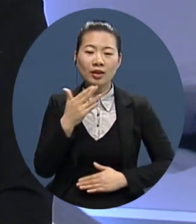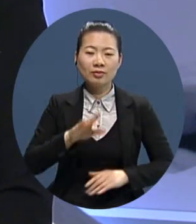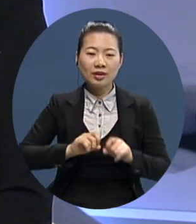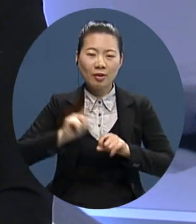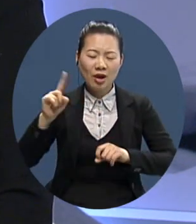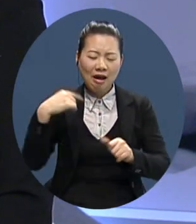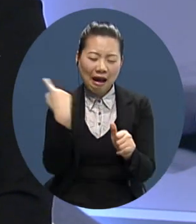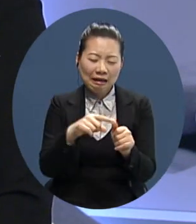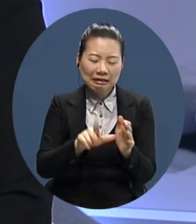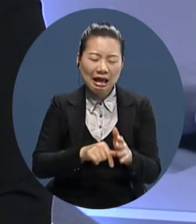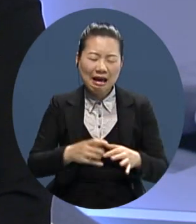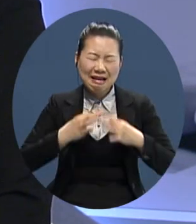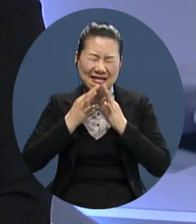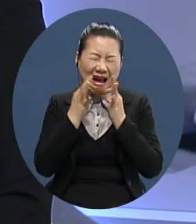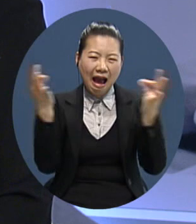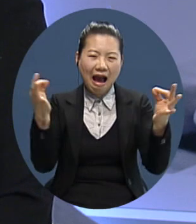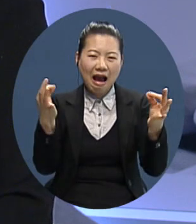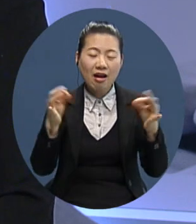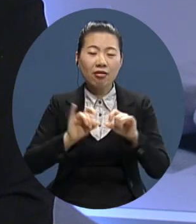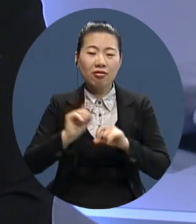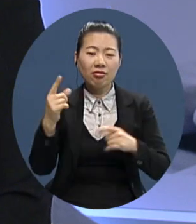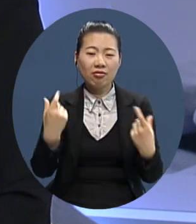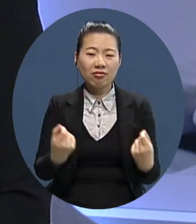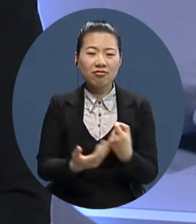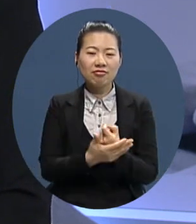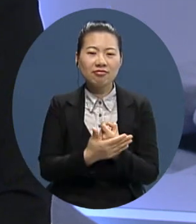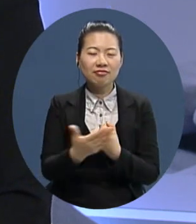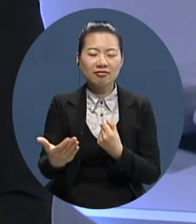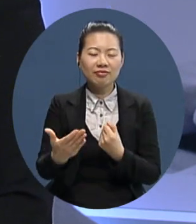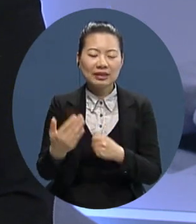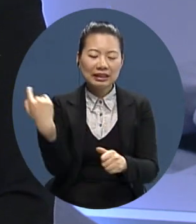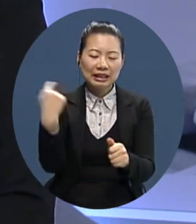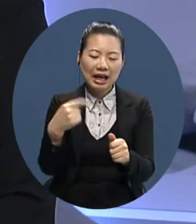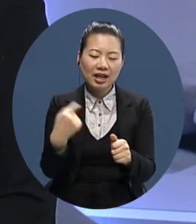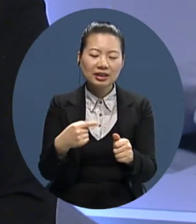보면 훈육하시다가 막 소리 지르고 그러시더라고요. 네. 그래서